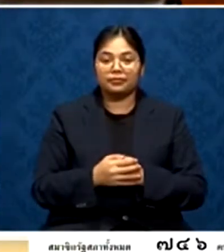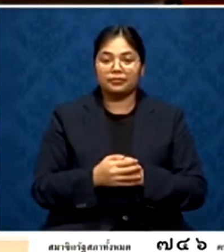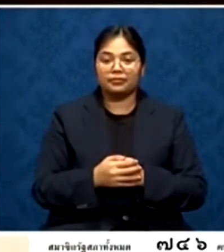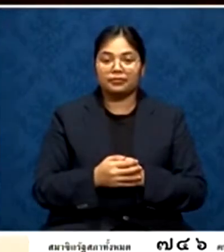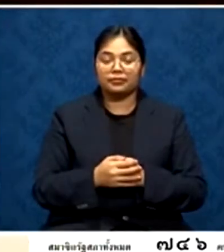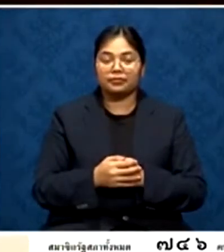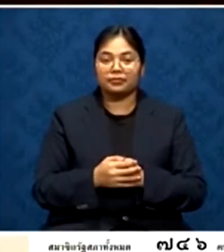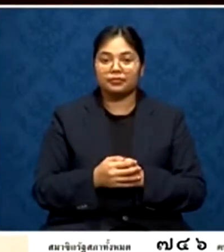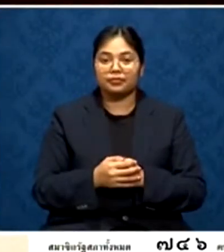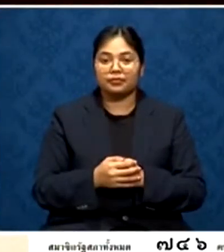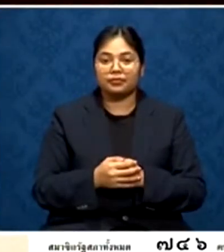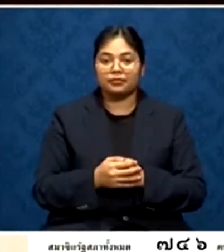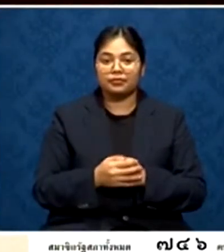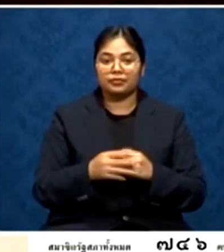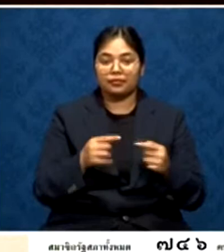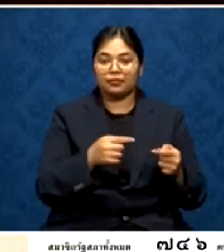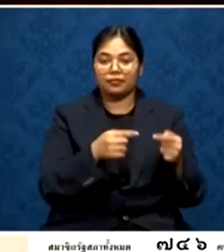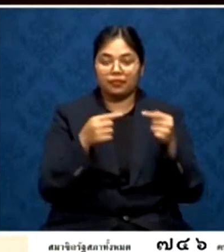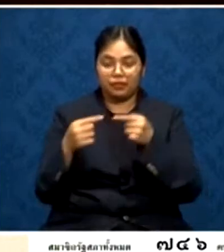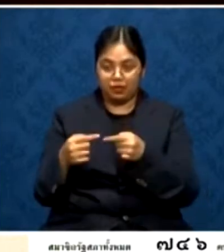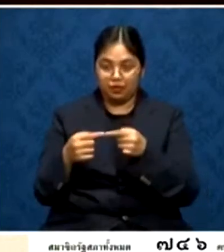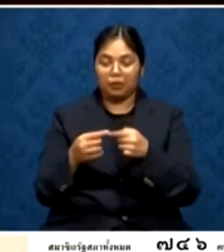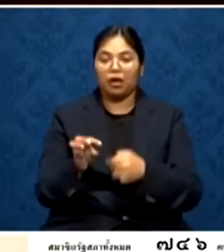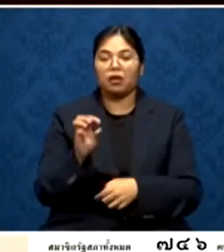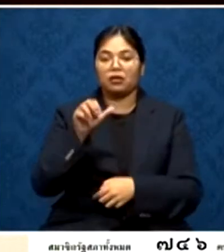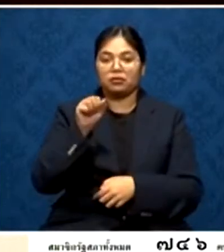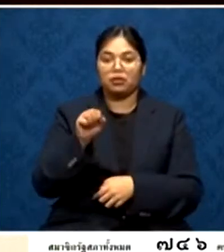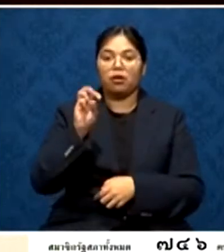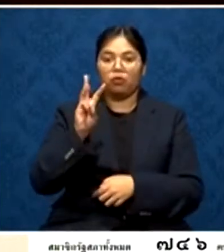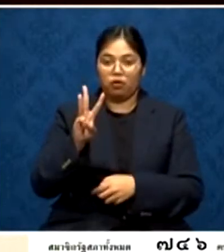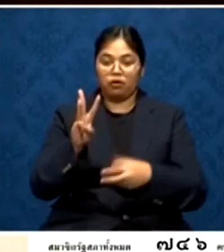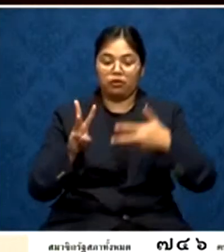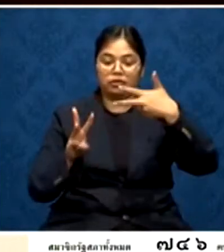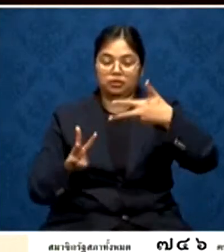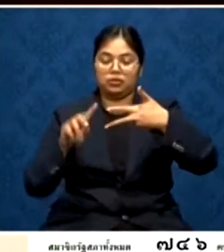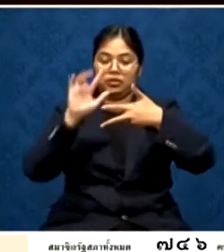ครับต่อไปท่านผู้ที่สมาชิกอีก3ท่านนะฮะท่านละ5นาทีนะครับ